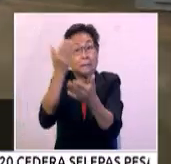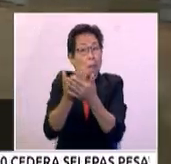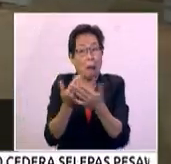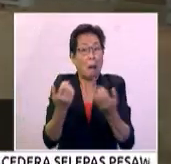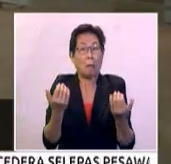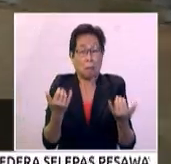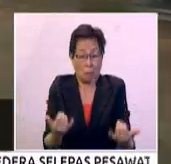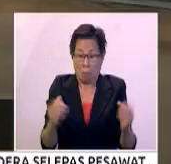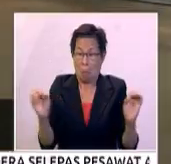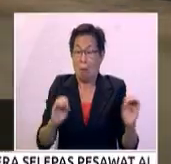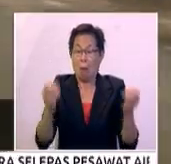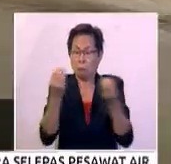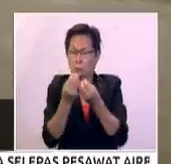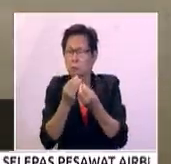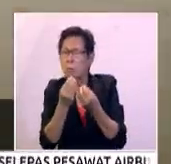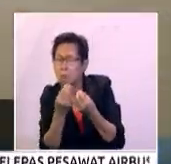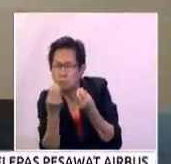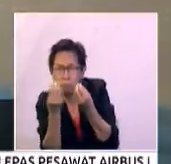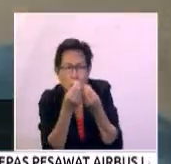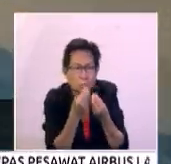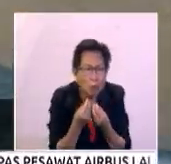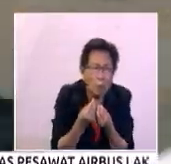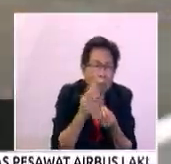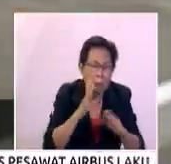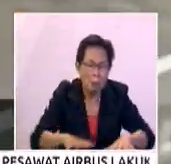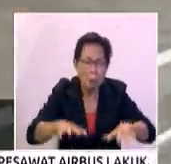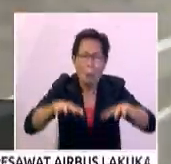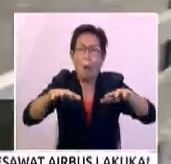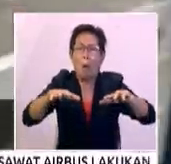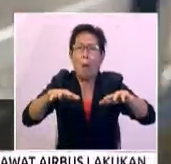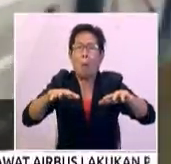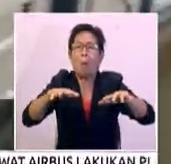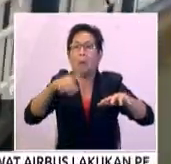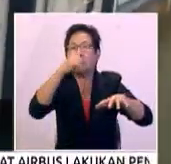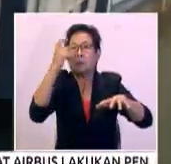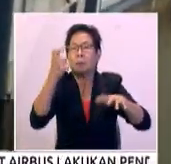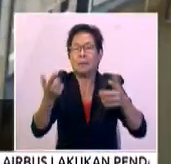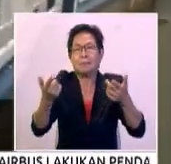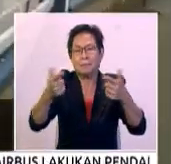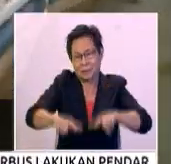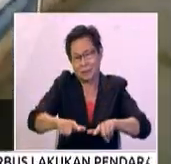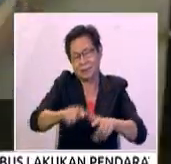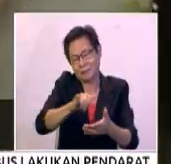ini belum dapat dipastikan jumlah sebenar kenderaan yang terjejas akibat bencana tersebut.